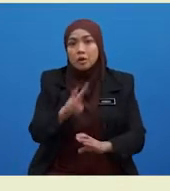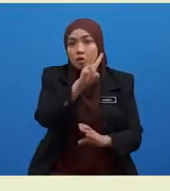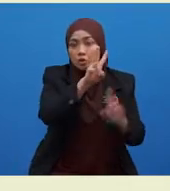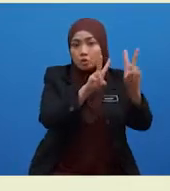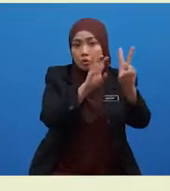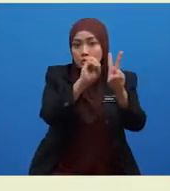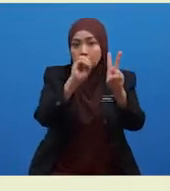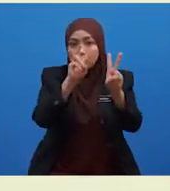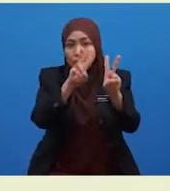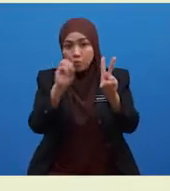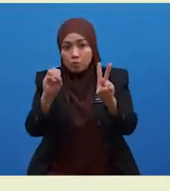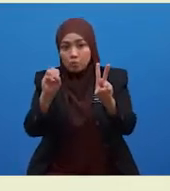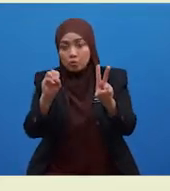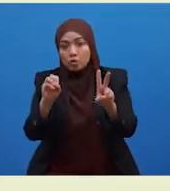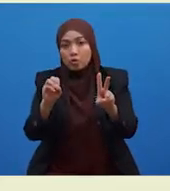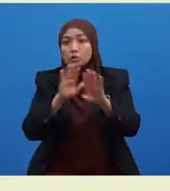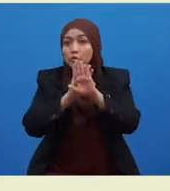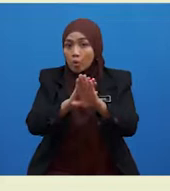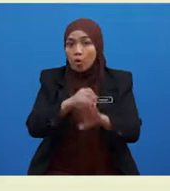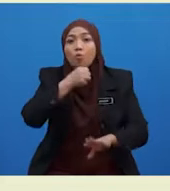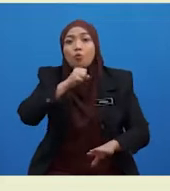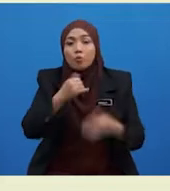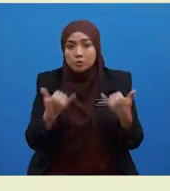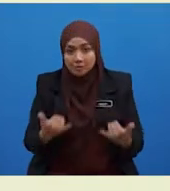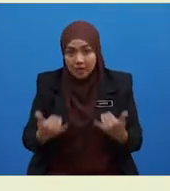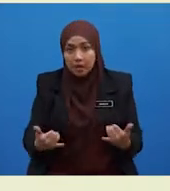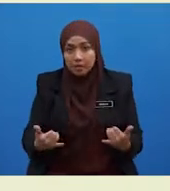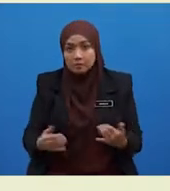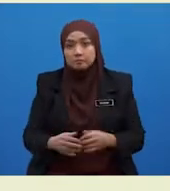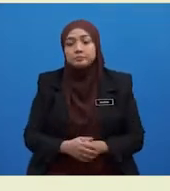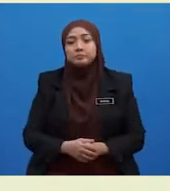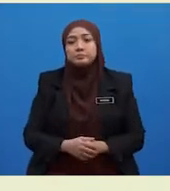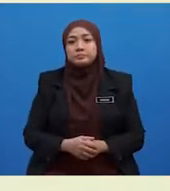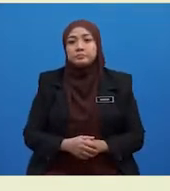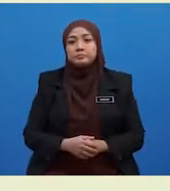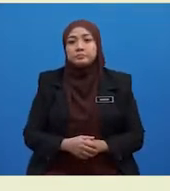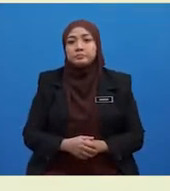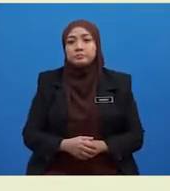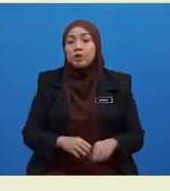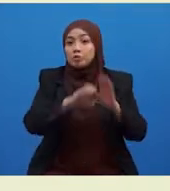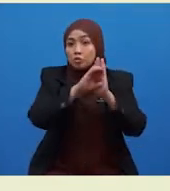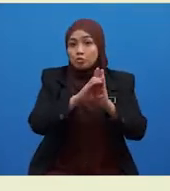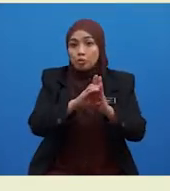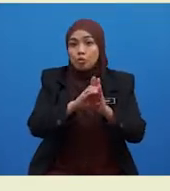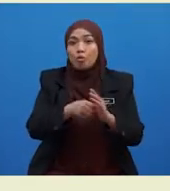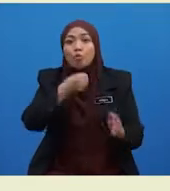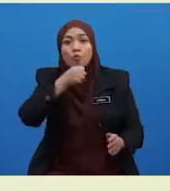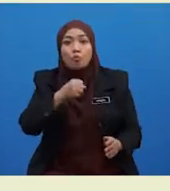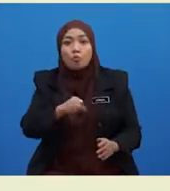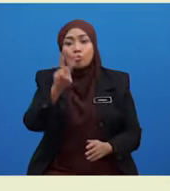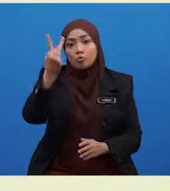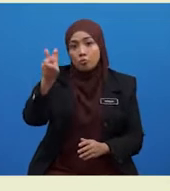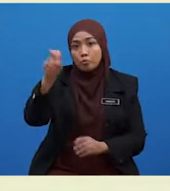tolak umur semasa iaitu 220 tolak umur sama dengan kadar nadi maksimum. Contoh,